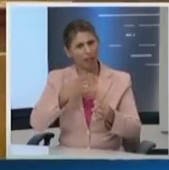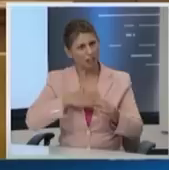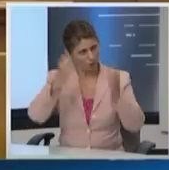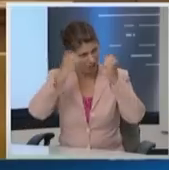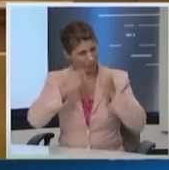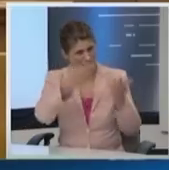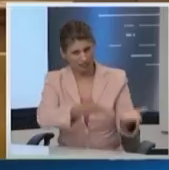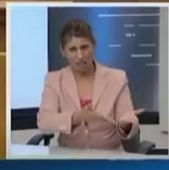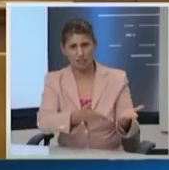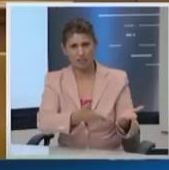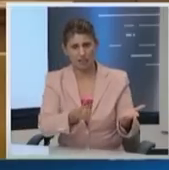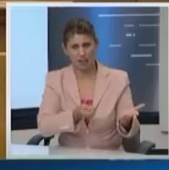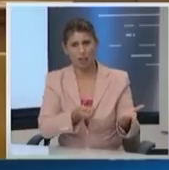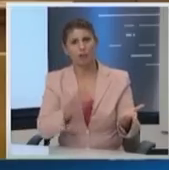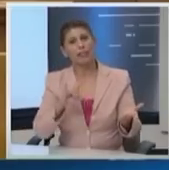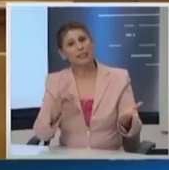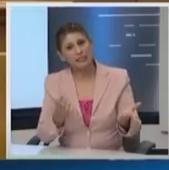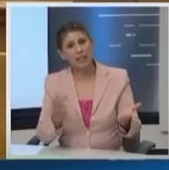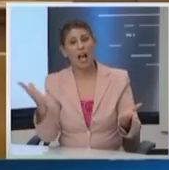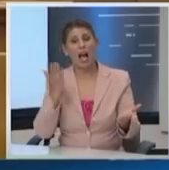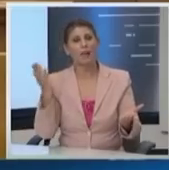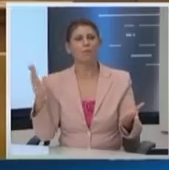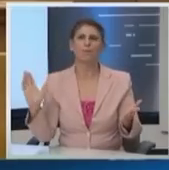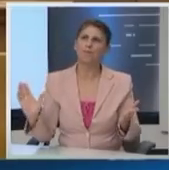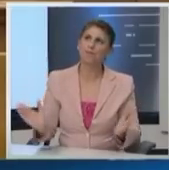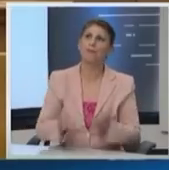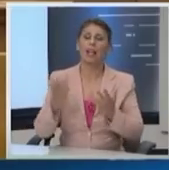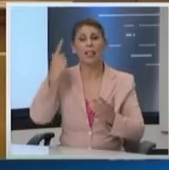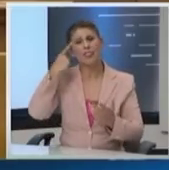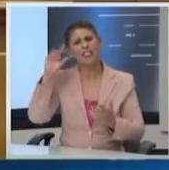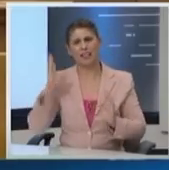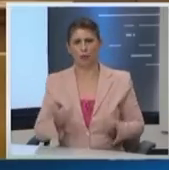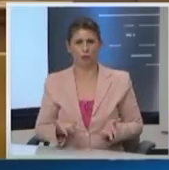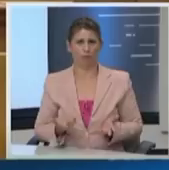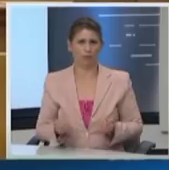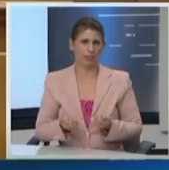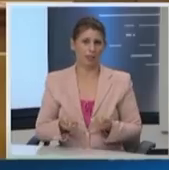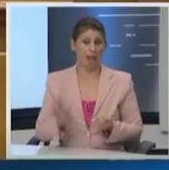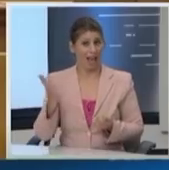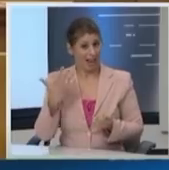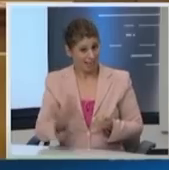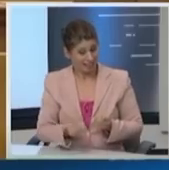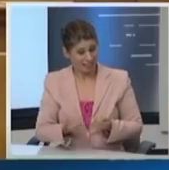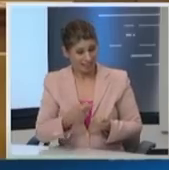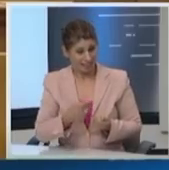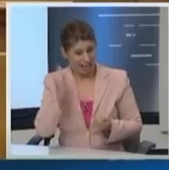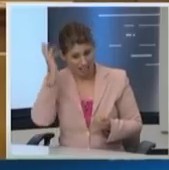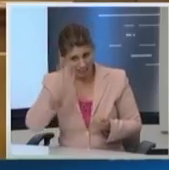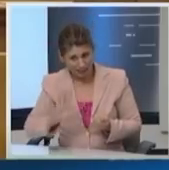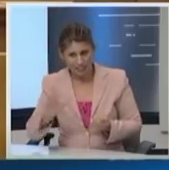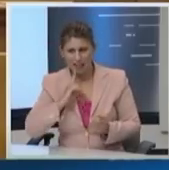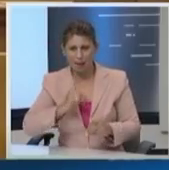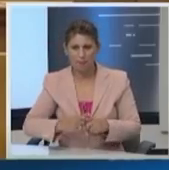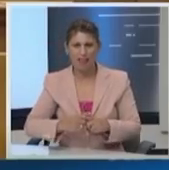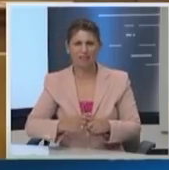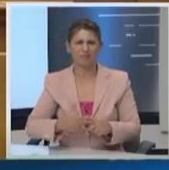ζημιά ή αν, εν πάση περιπτώσει, δεν έχουν γνώσεις. Αν είναι άσχετοι ή απλά